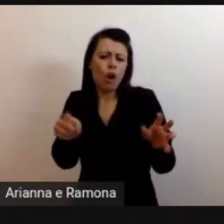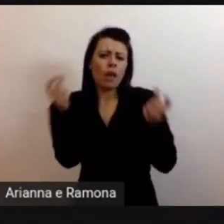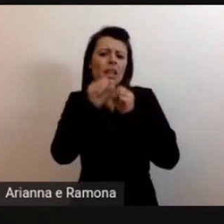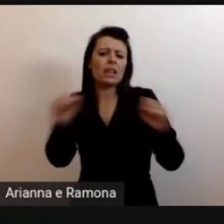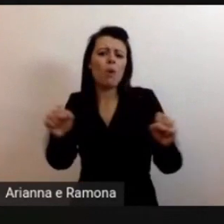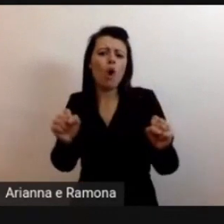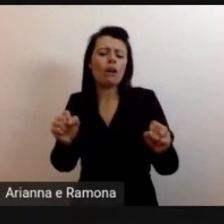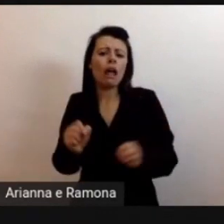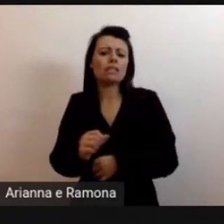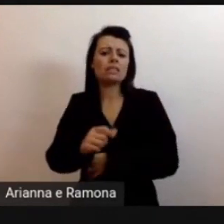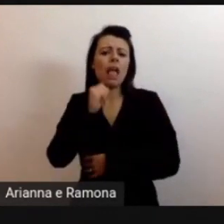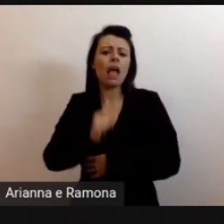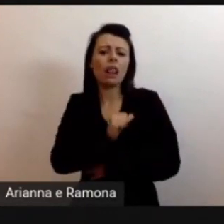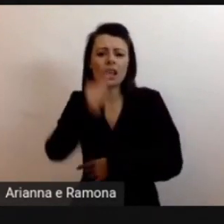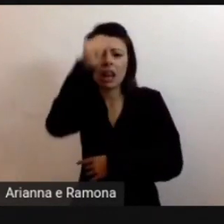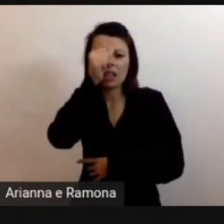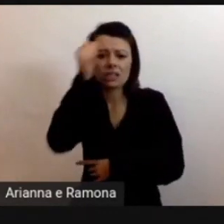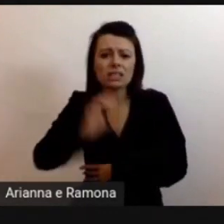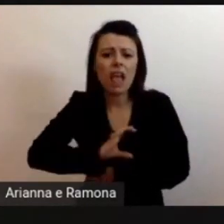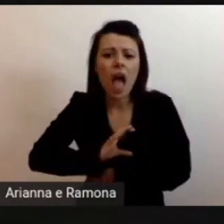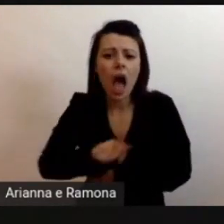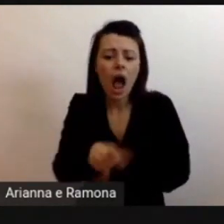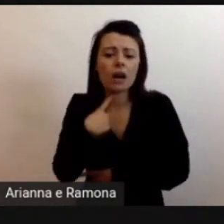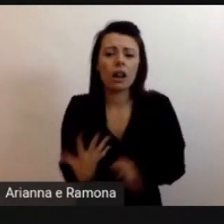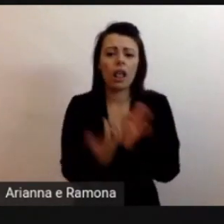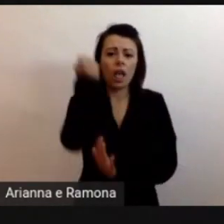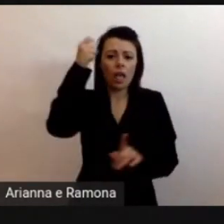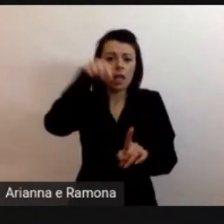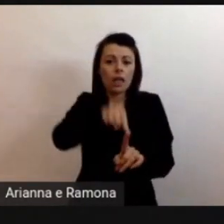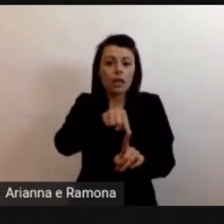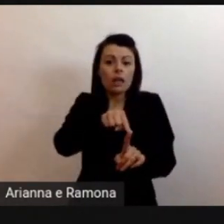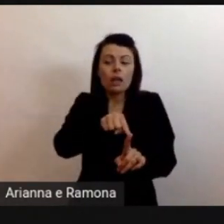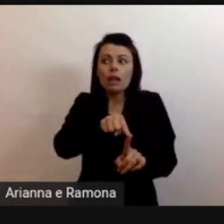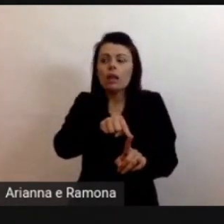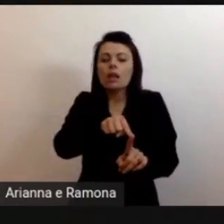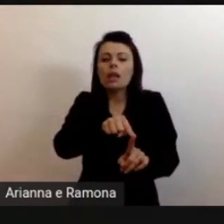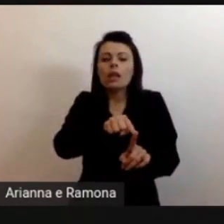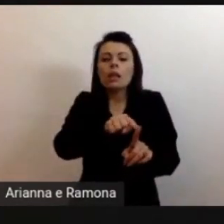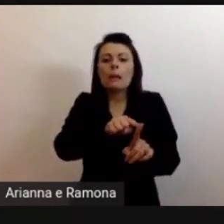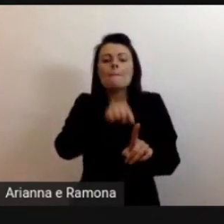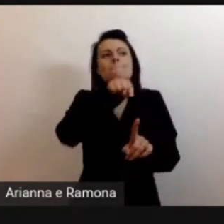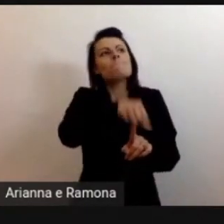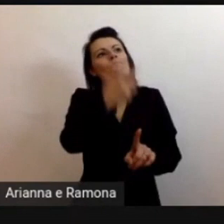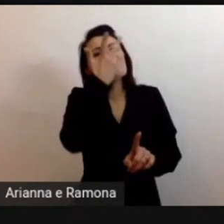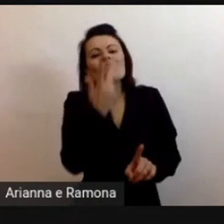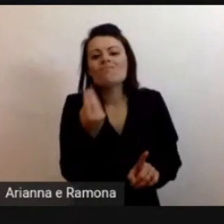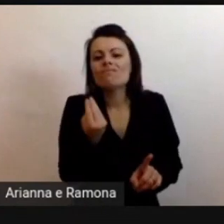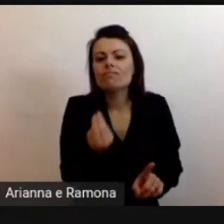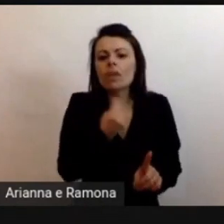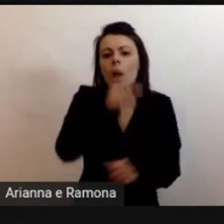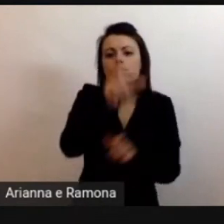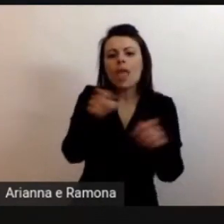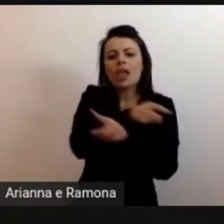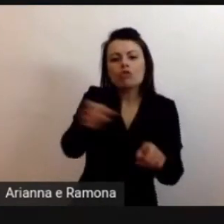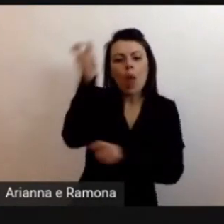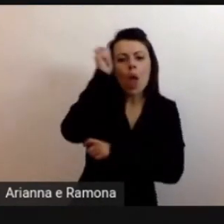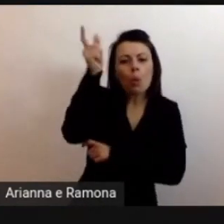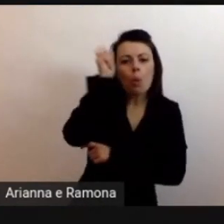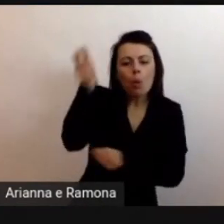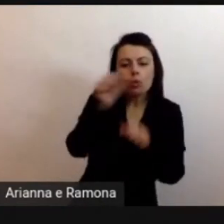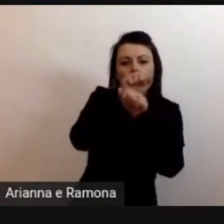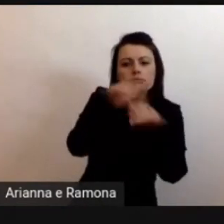però faceva era un tentativo di cultura realizzare delle persone anche